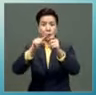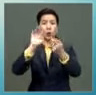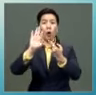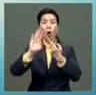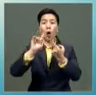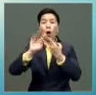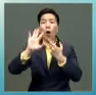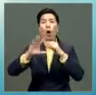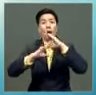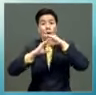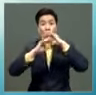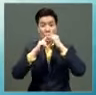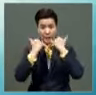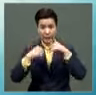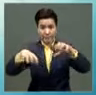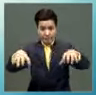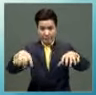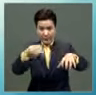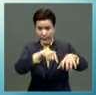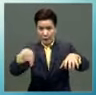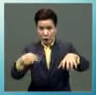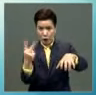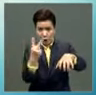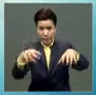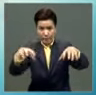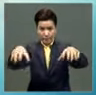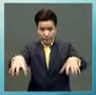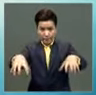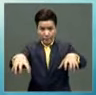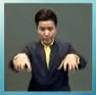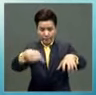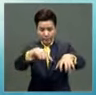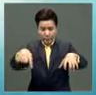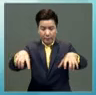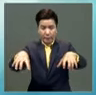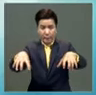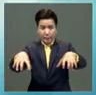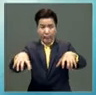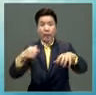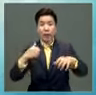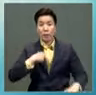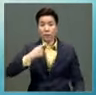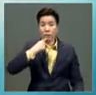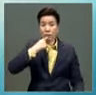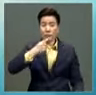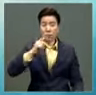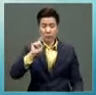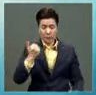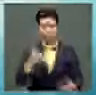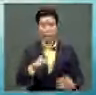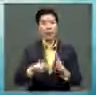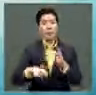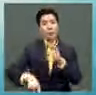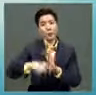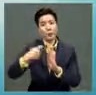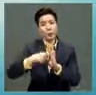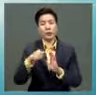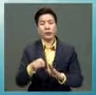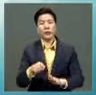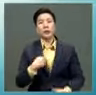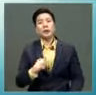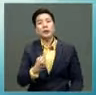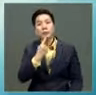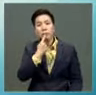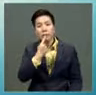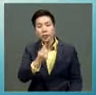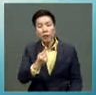องนะครับซึ่งตรงนี้นี่เองนะครับว่าก็นำเรียนว่าเป็นเหตุที่ได้แจ้งว่